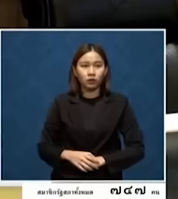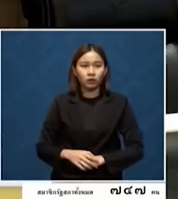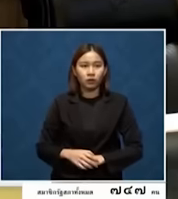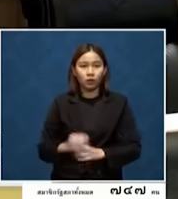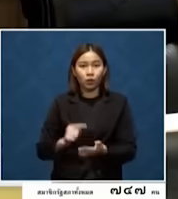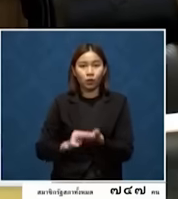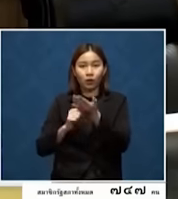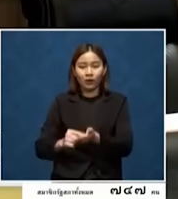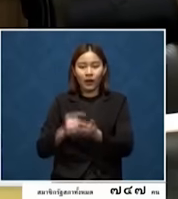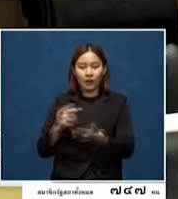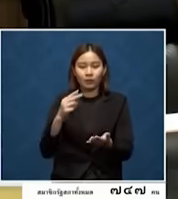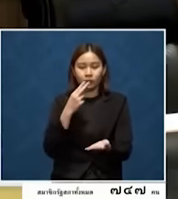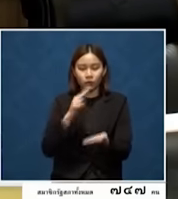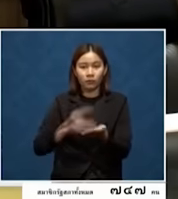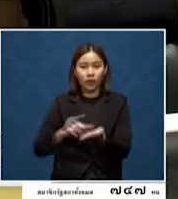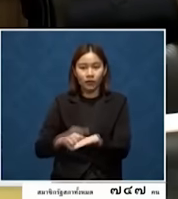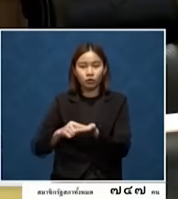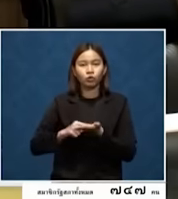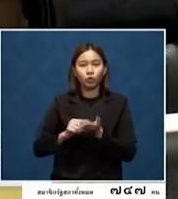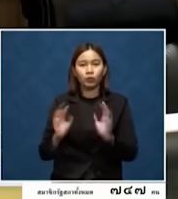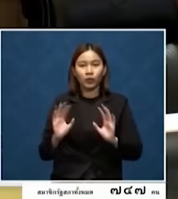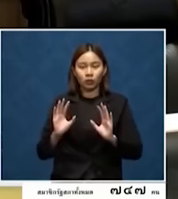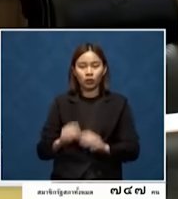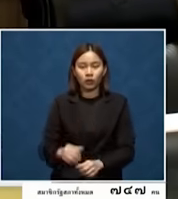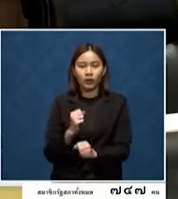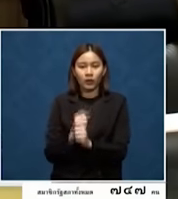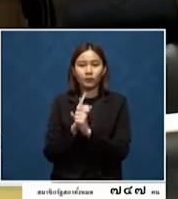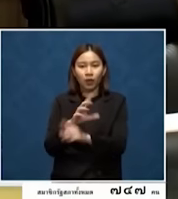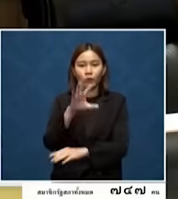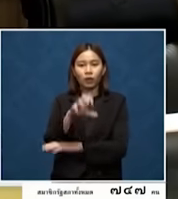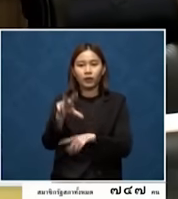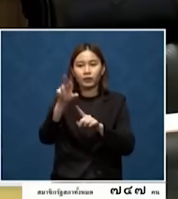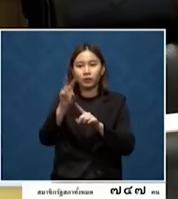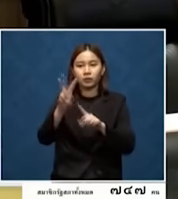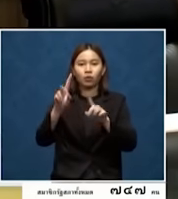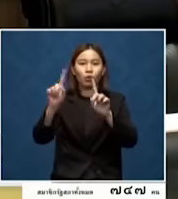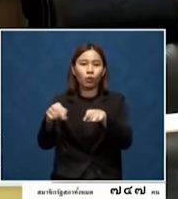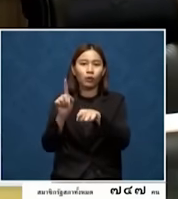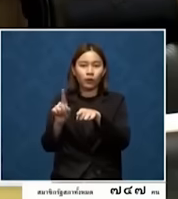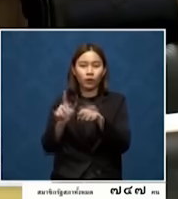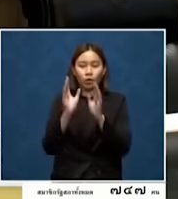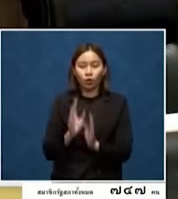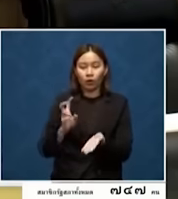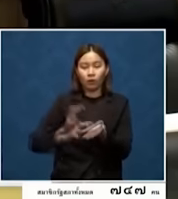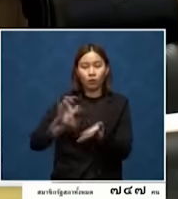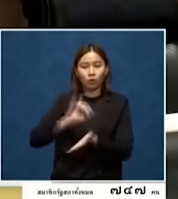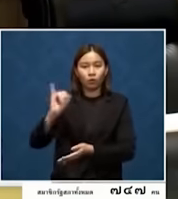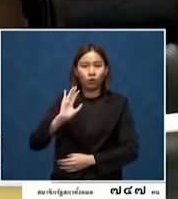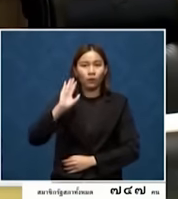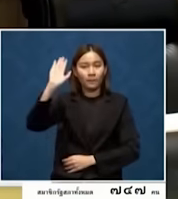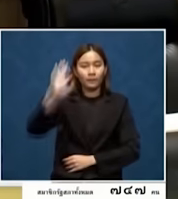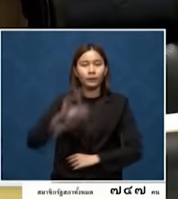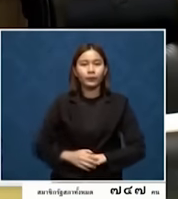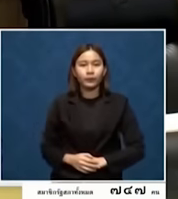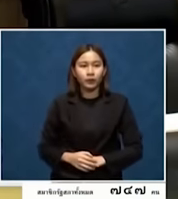นอล่วงหน้าเป็นหนังสือนะครับซึ่งทำชอบตามข้อบังคับข้อที่32เล็บ1เนี่ยมีผู้รับรองถูกต้องย